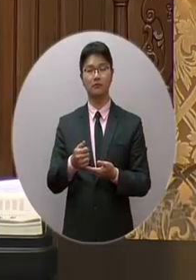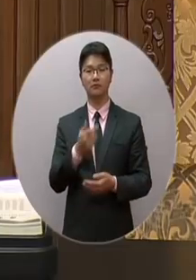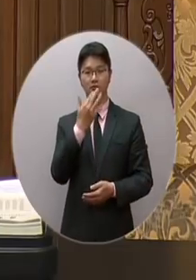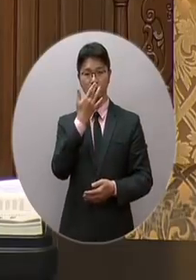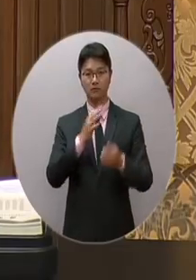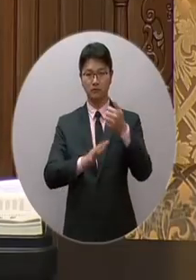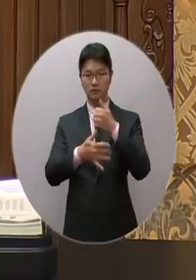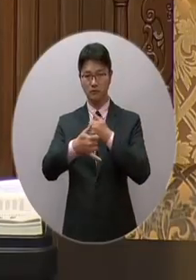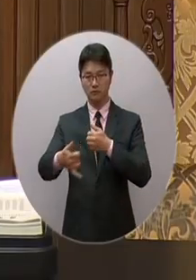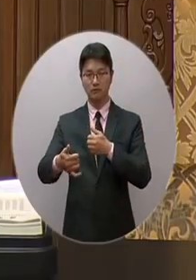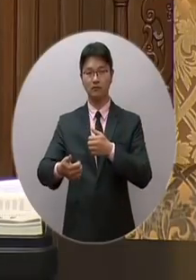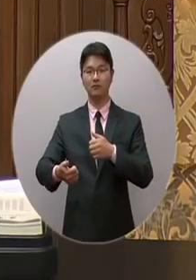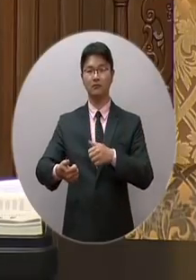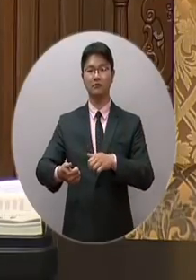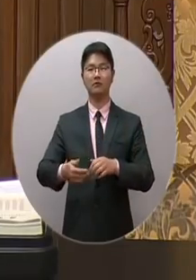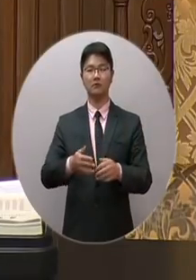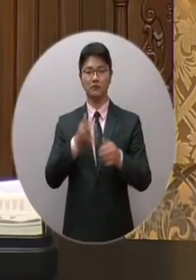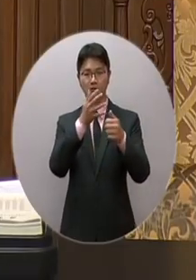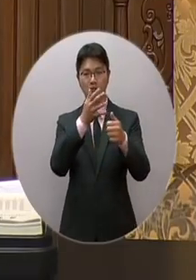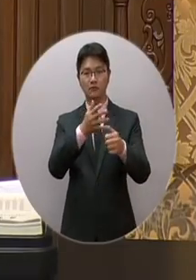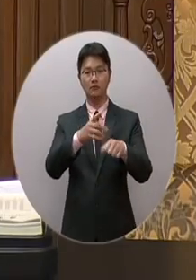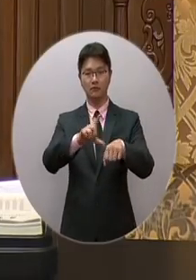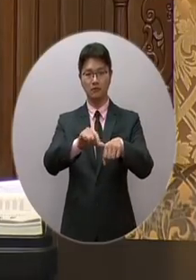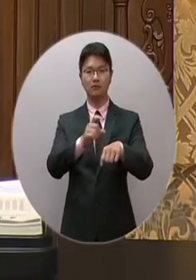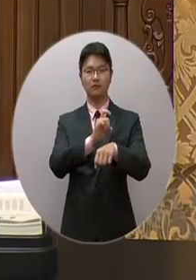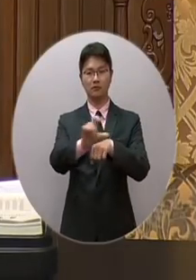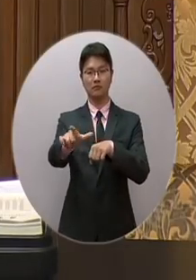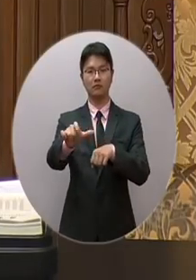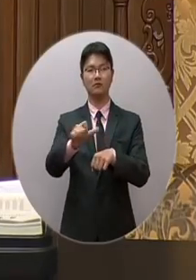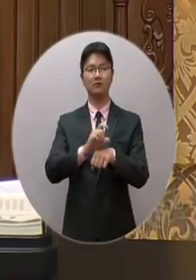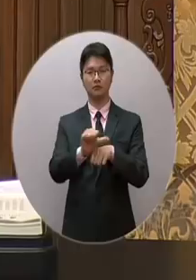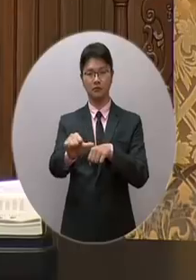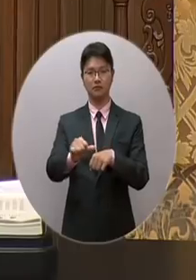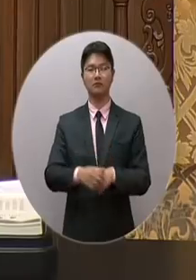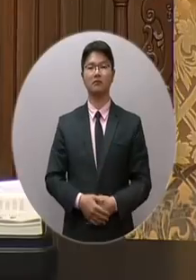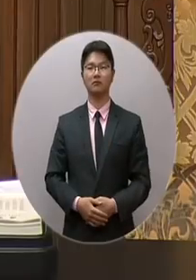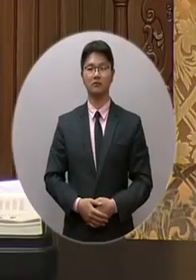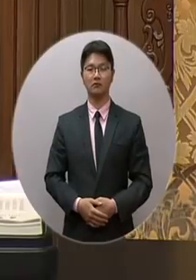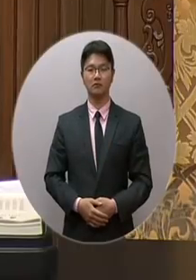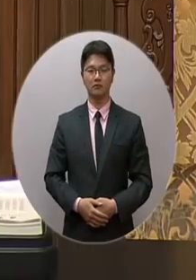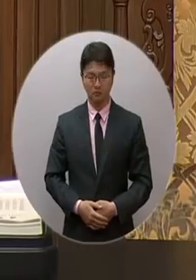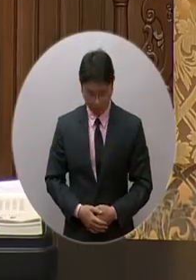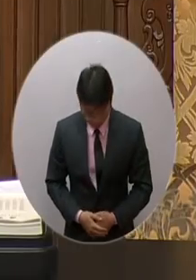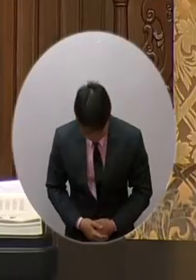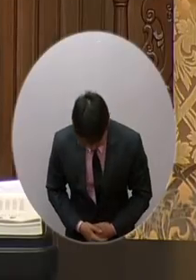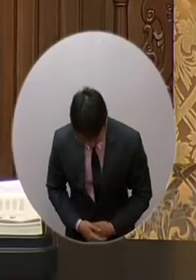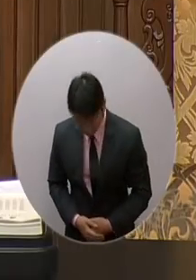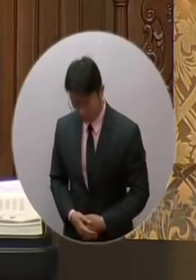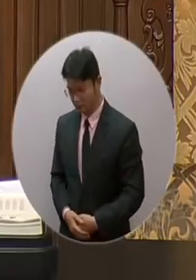委员宽恒质询，时间15分钟。